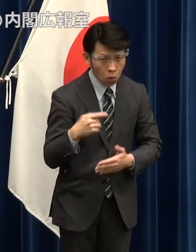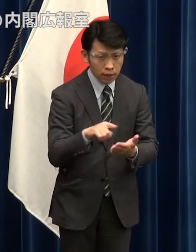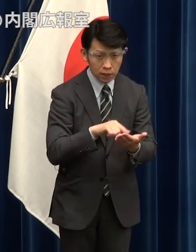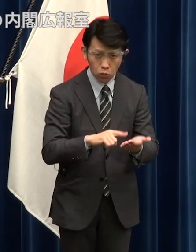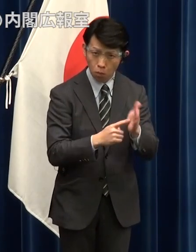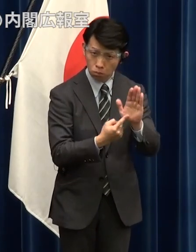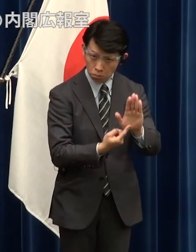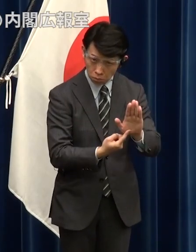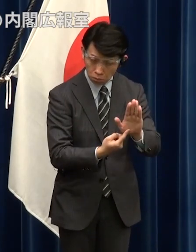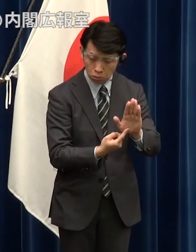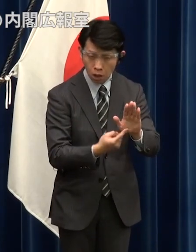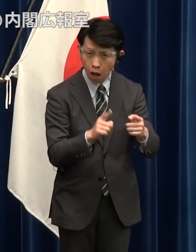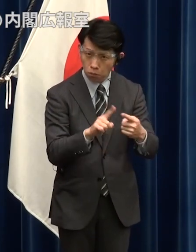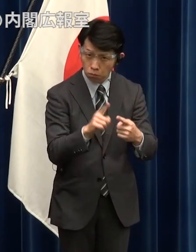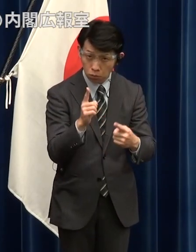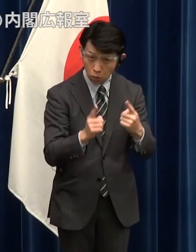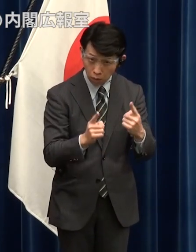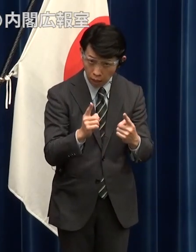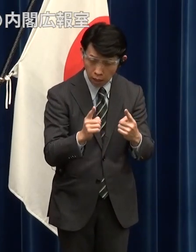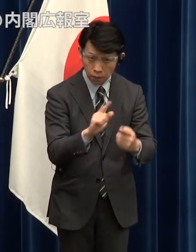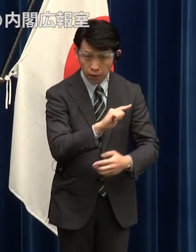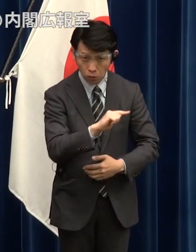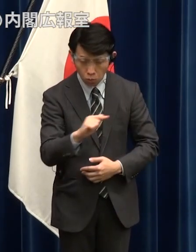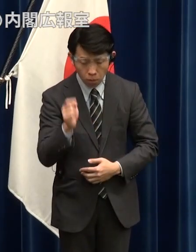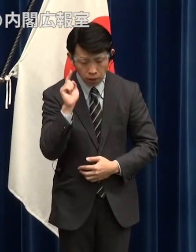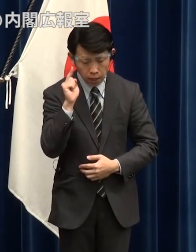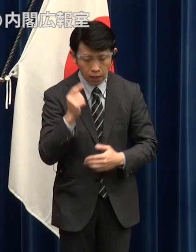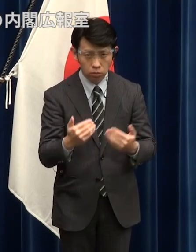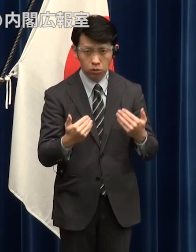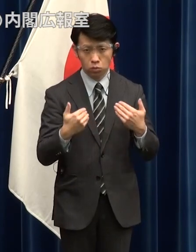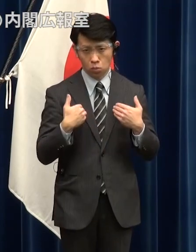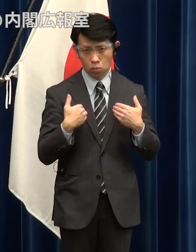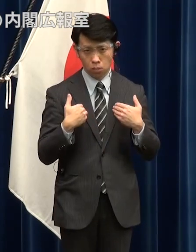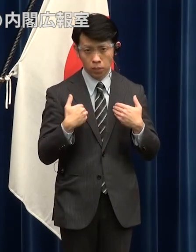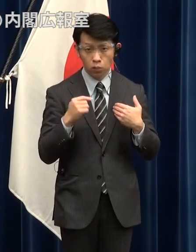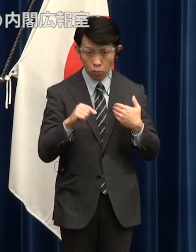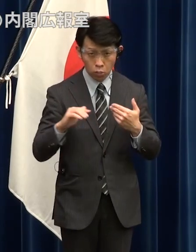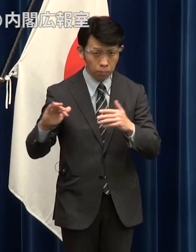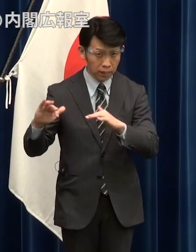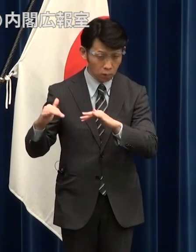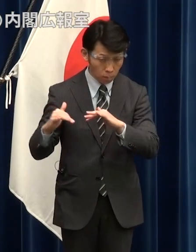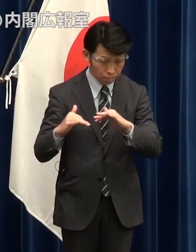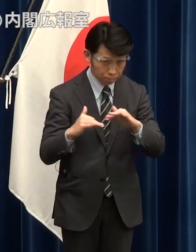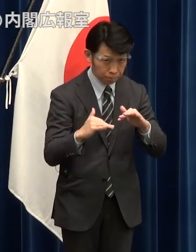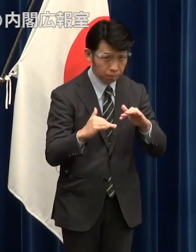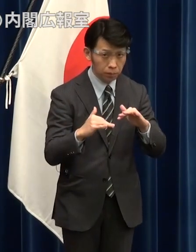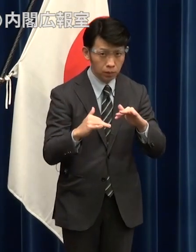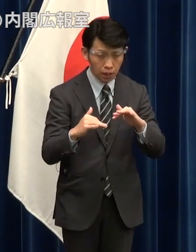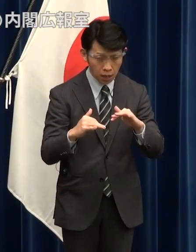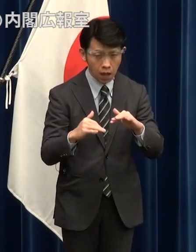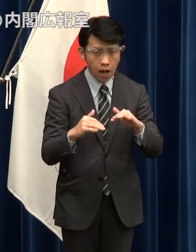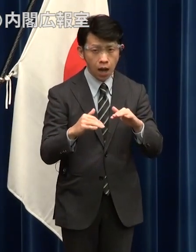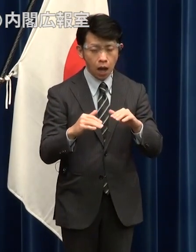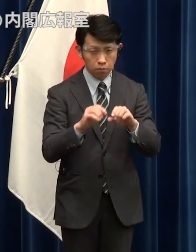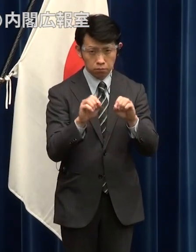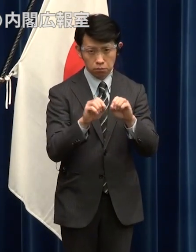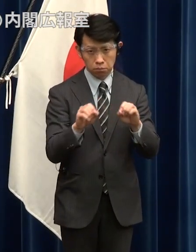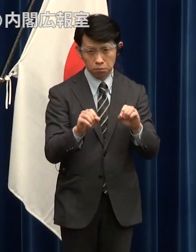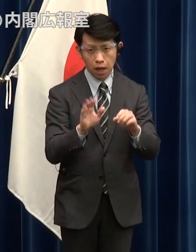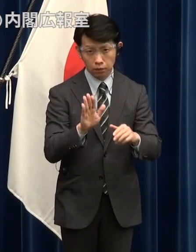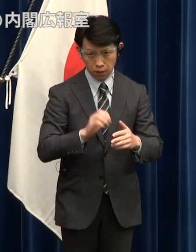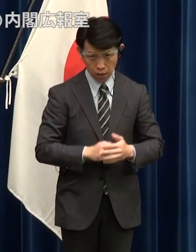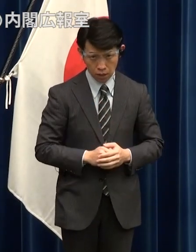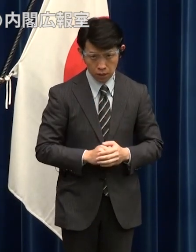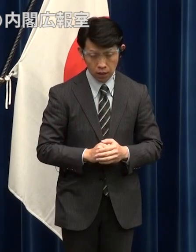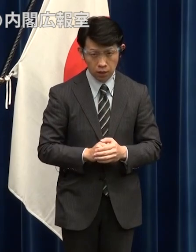ることになるかどうか、これを考えなければいけない、こうした議論が詰まってきたわけであります。参議院選挙